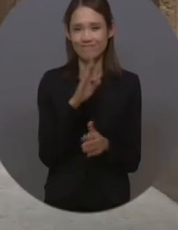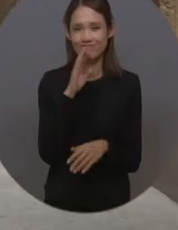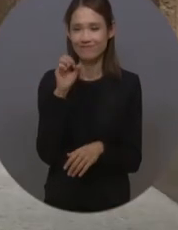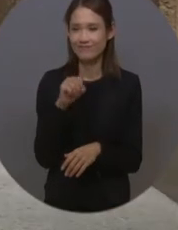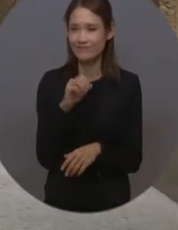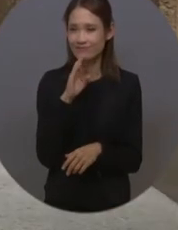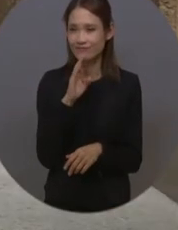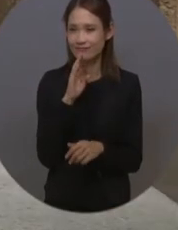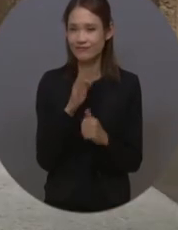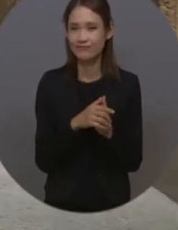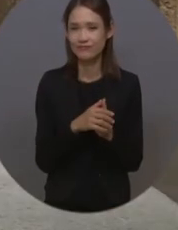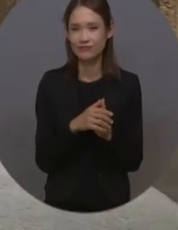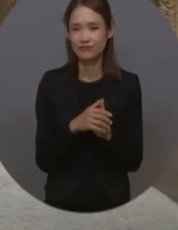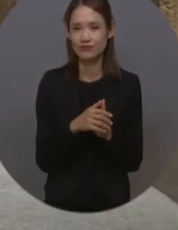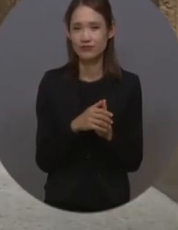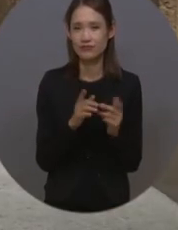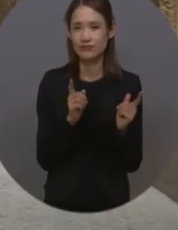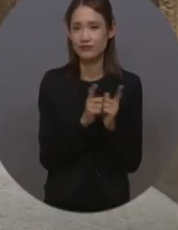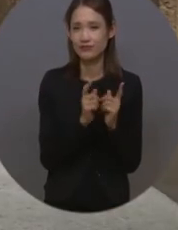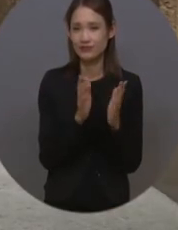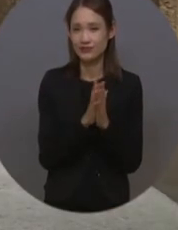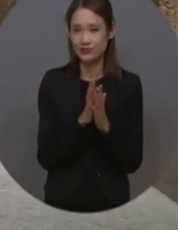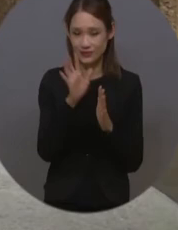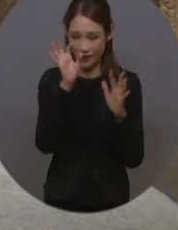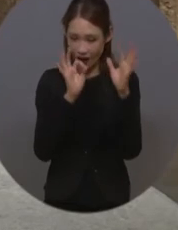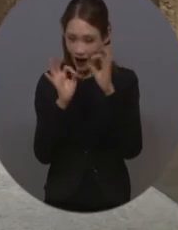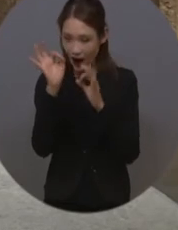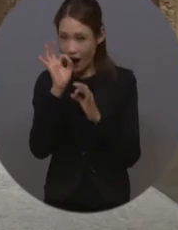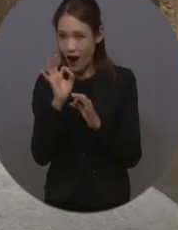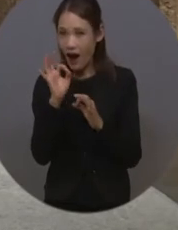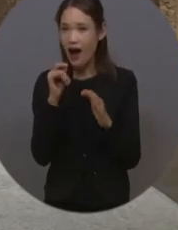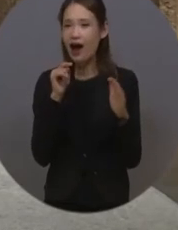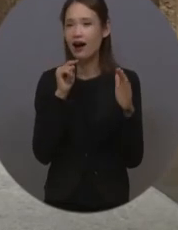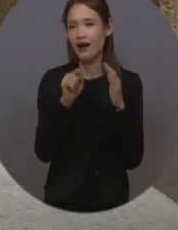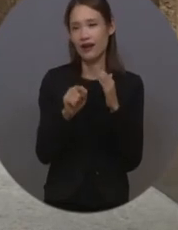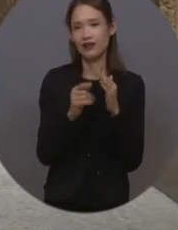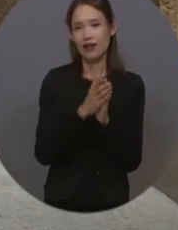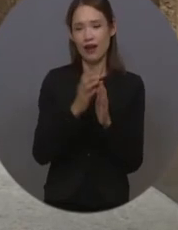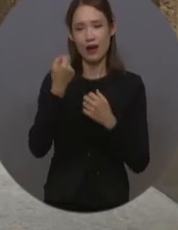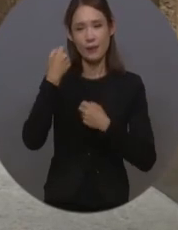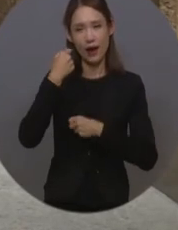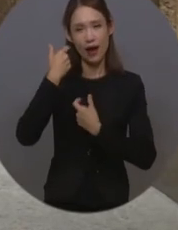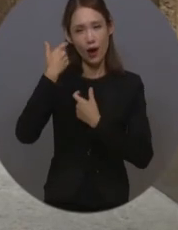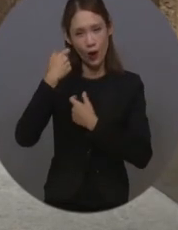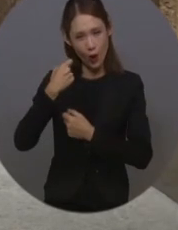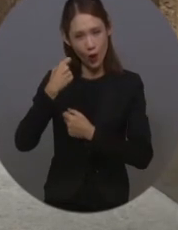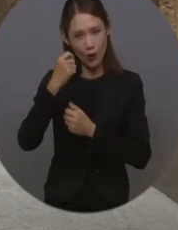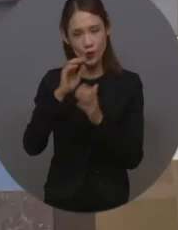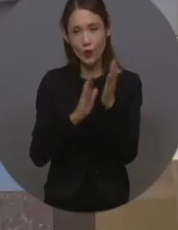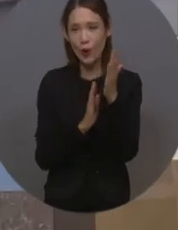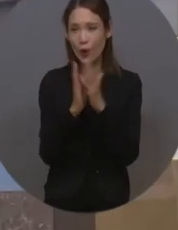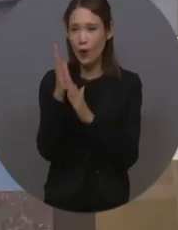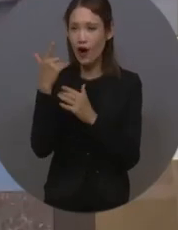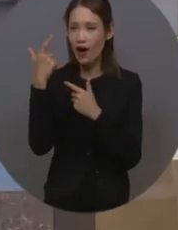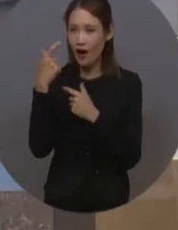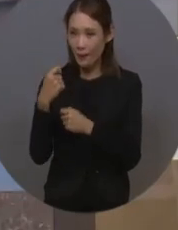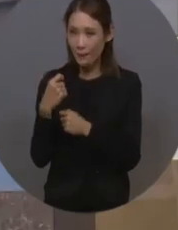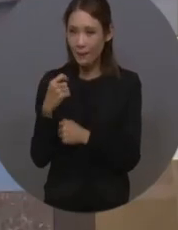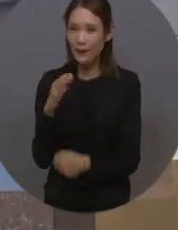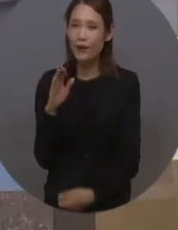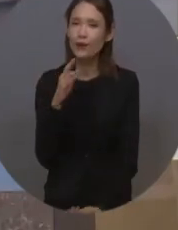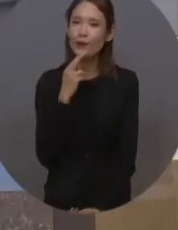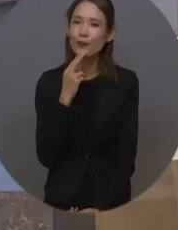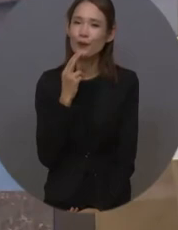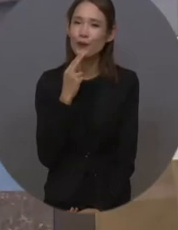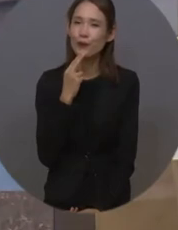그렇겠네요. 정말 네. 이게 직접 찾아와서까지 내 발에 꼭 맞는 신발을 네. 만들어주는 브랜드는 없거든요. 네.